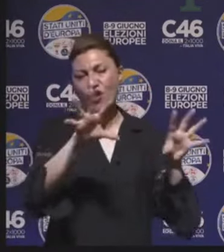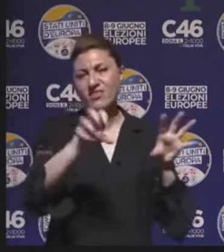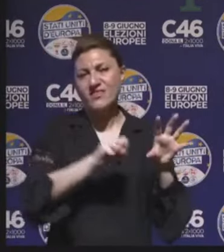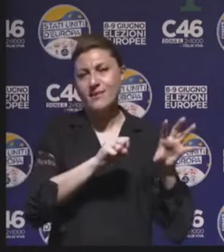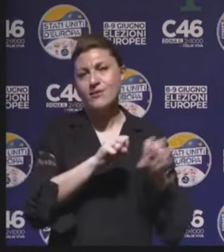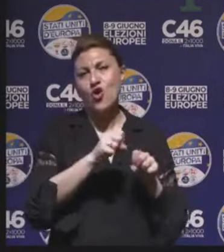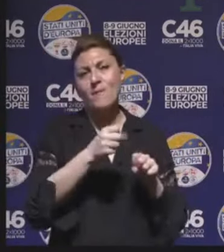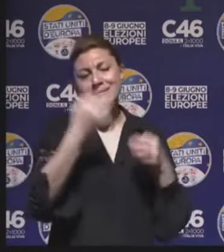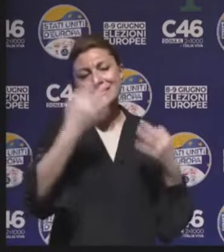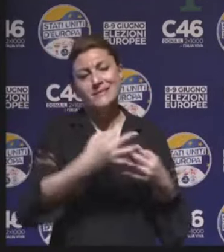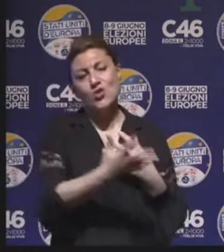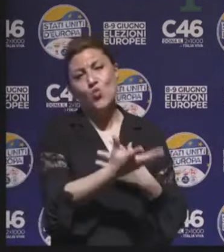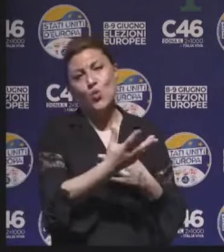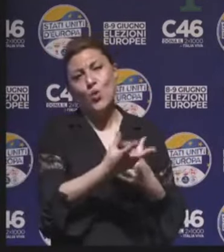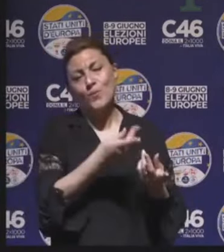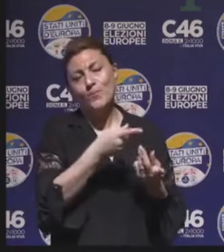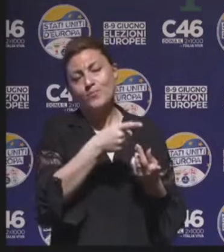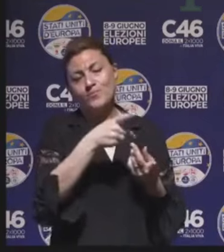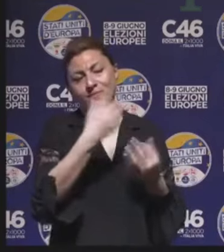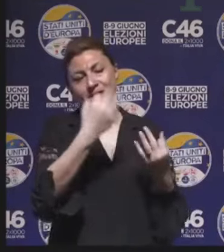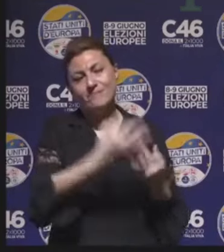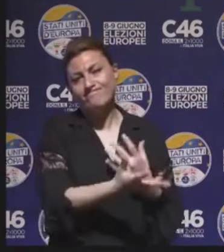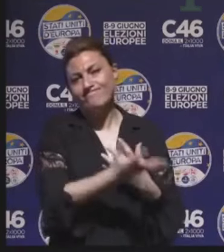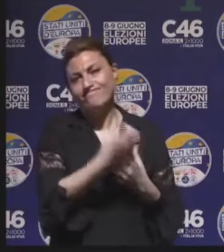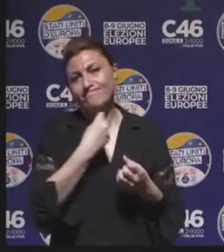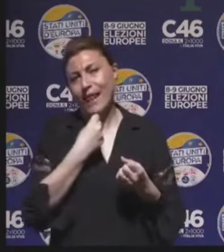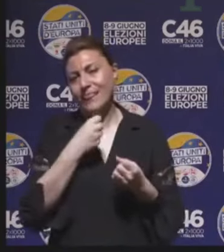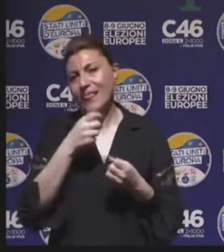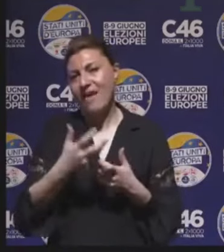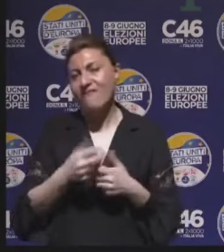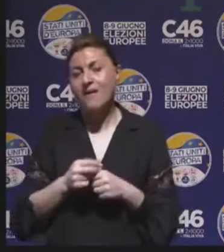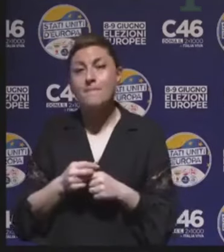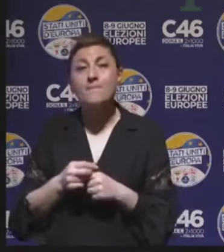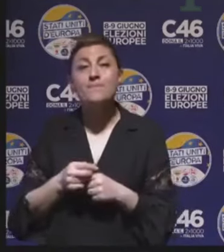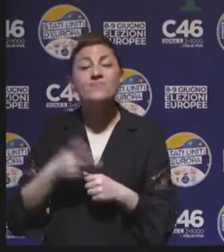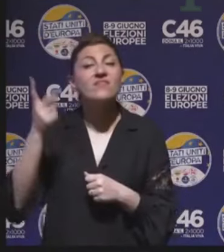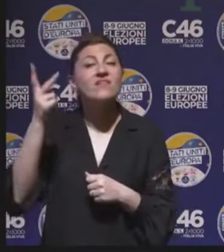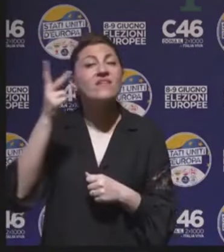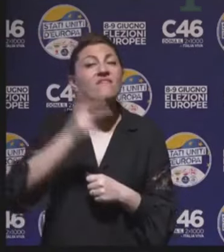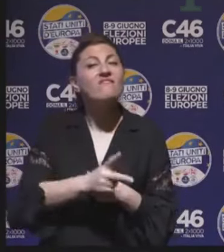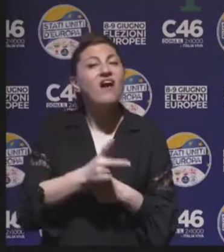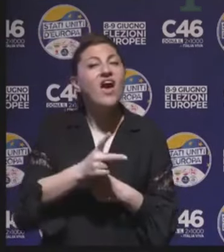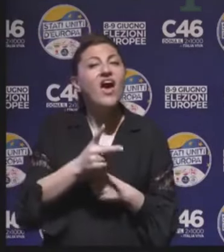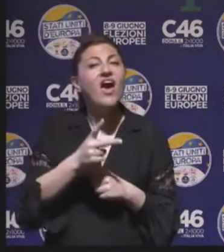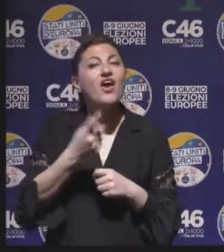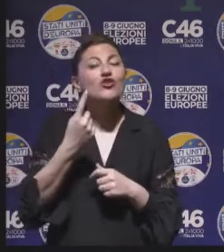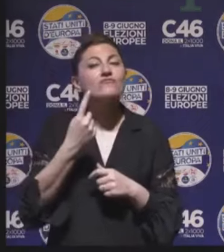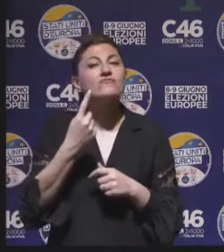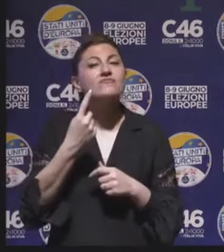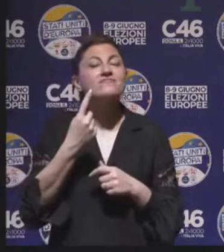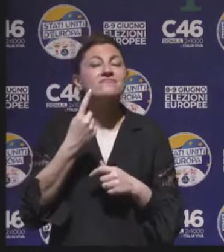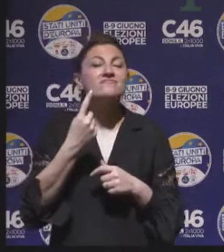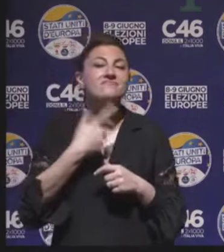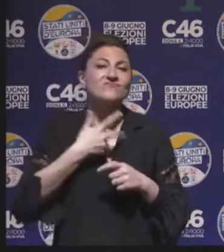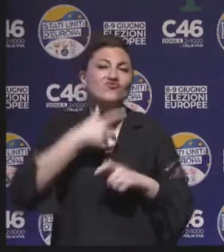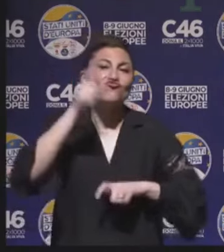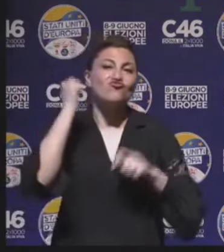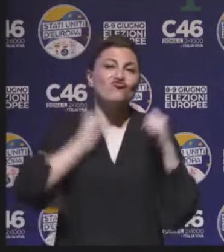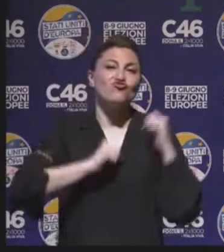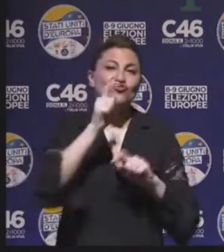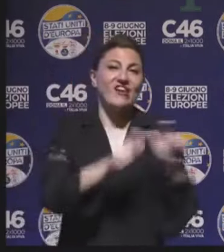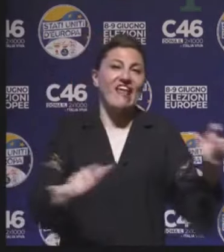2.000 cittadini italiani avevano chiesto di fare il terzo po un cittadino Romano ha comunicato che non voleva fare il